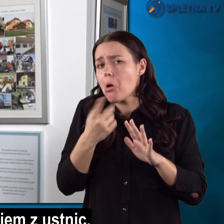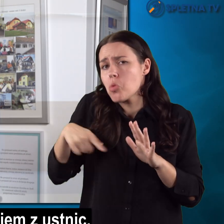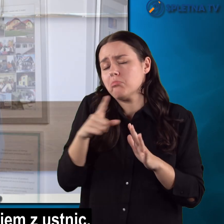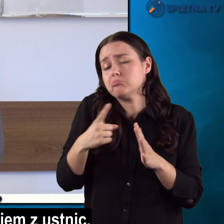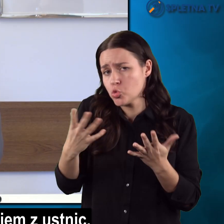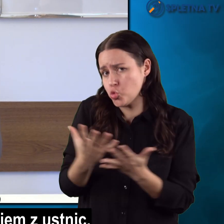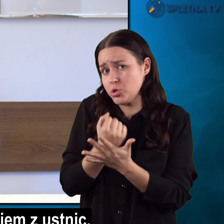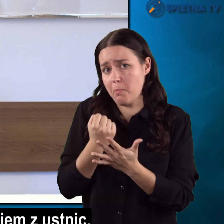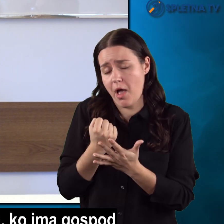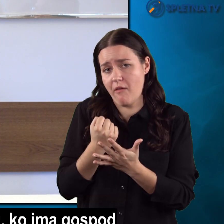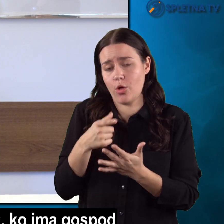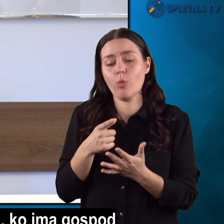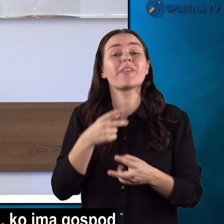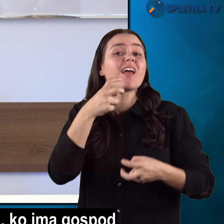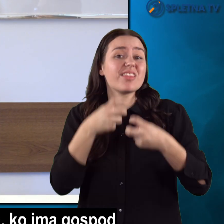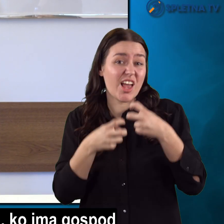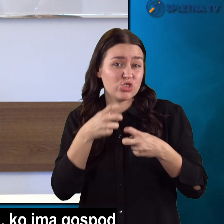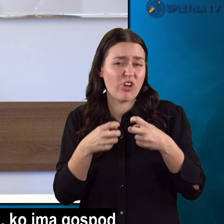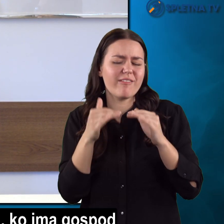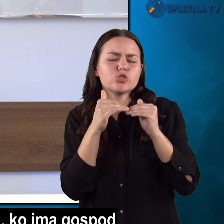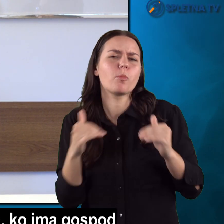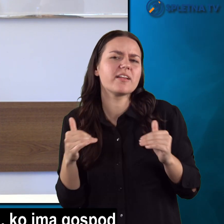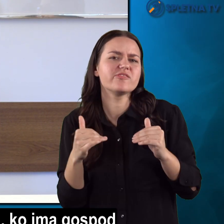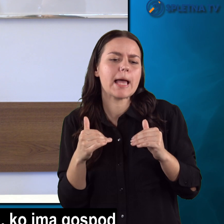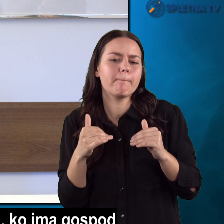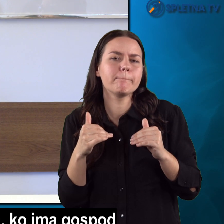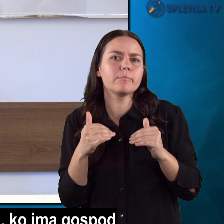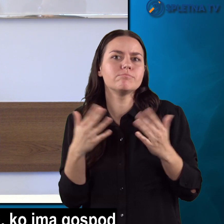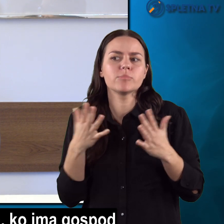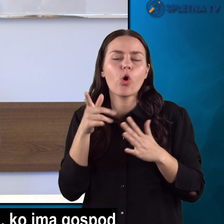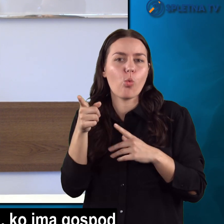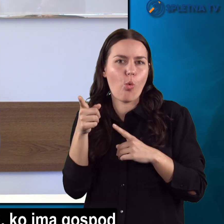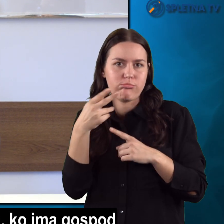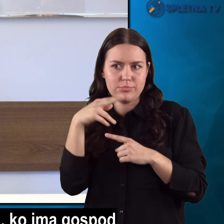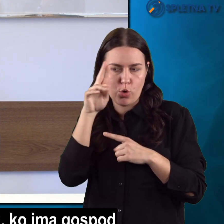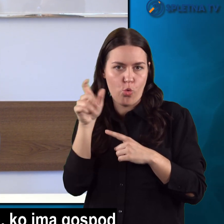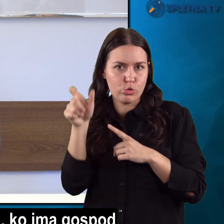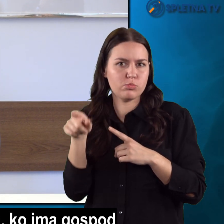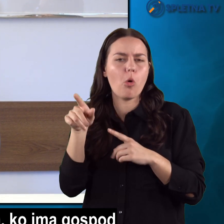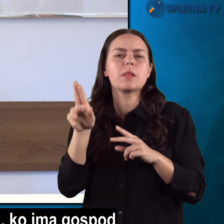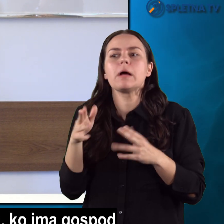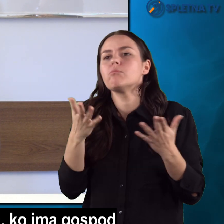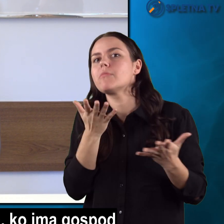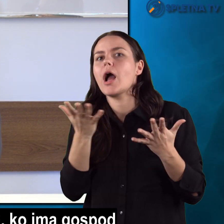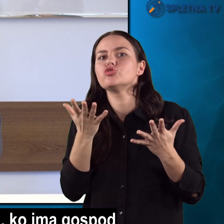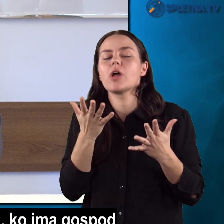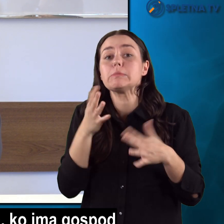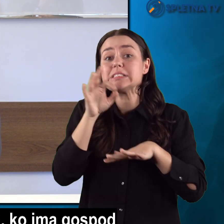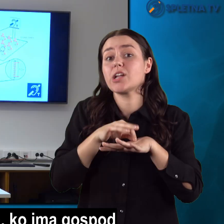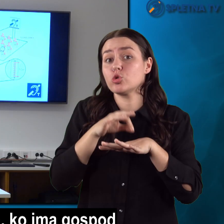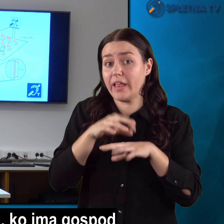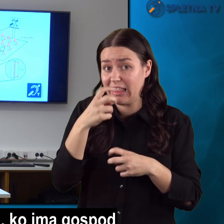Nekako nam uspeva, no. Težave so predvsem tam, ko gospod ima kakšne